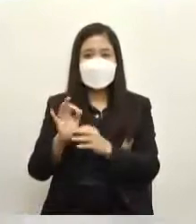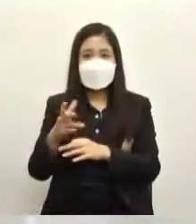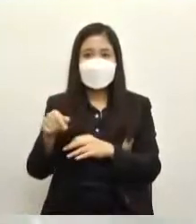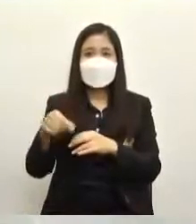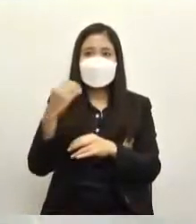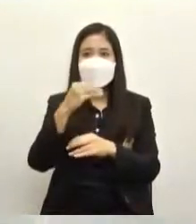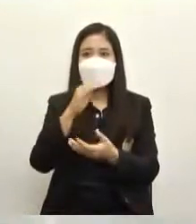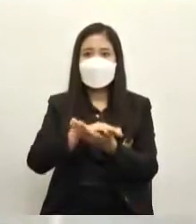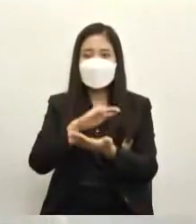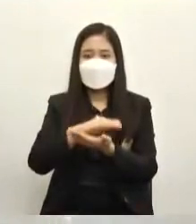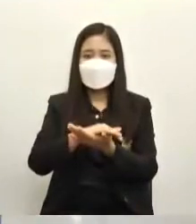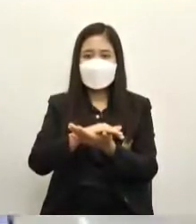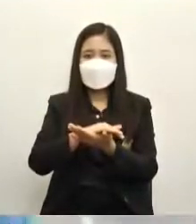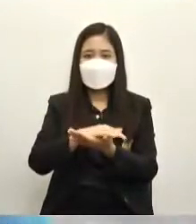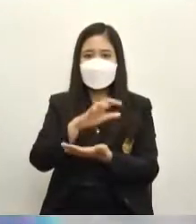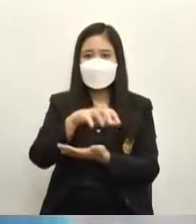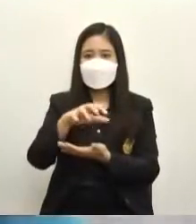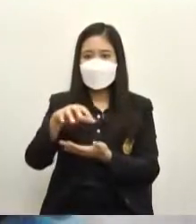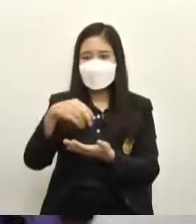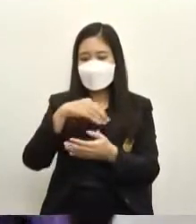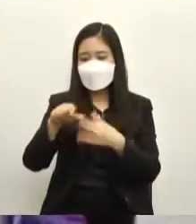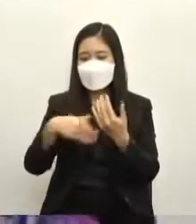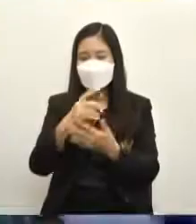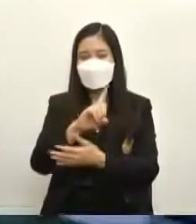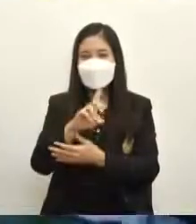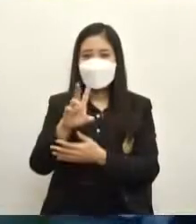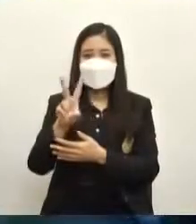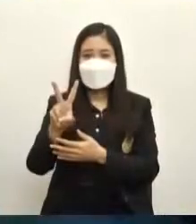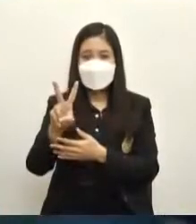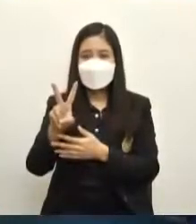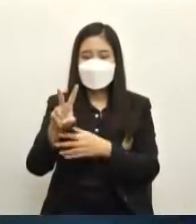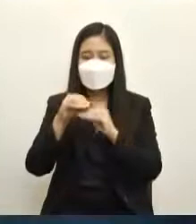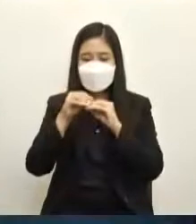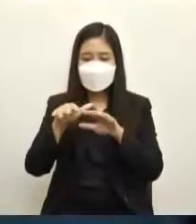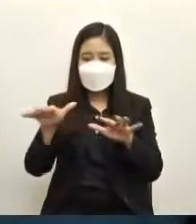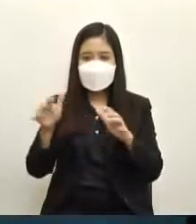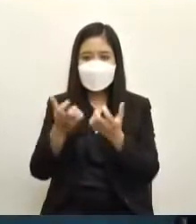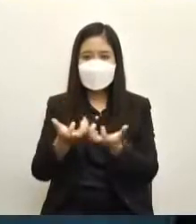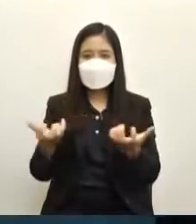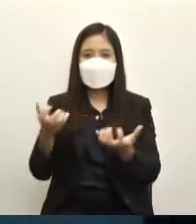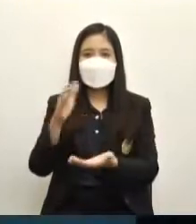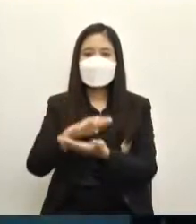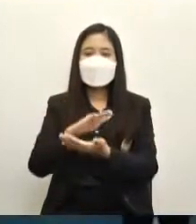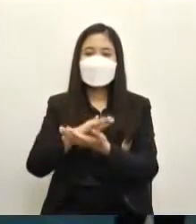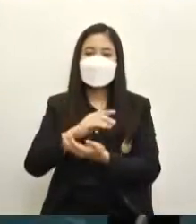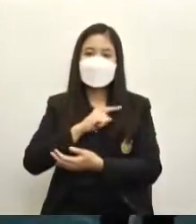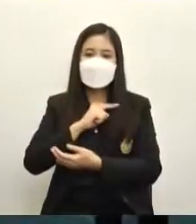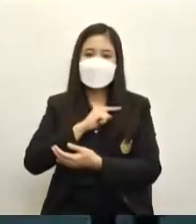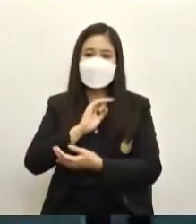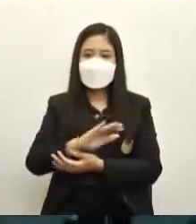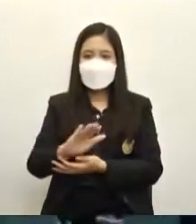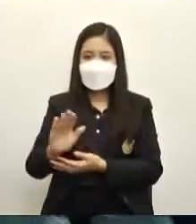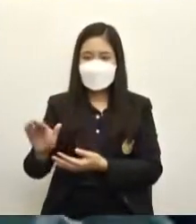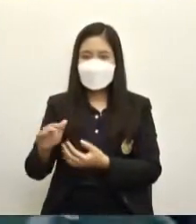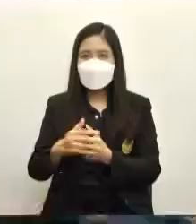นจำนวน802คนเพื่อที่จะขยายผลไปยังสถานศึกษาของตนเองดังนั้น